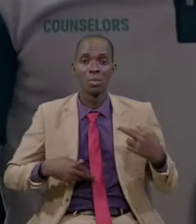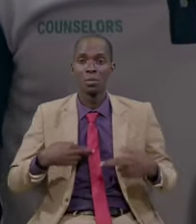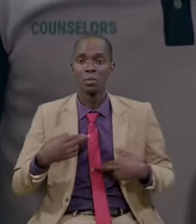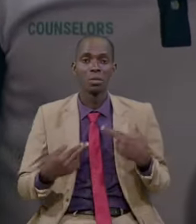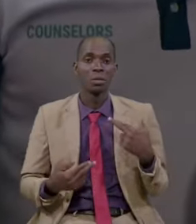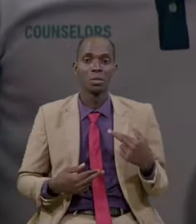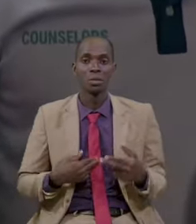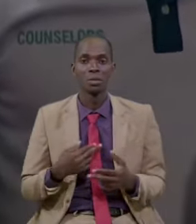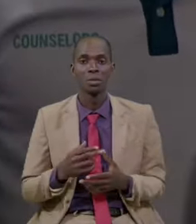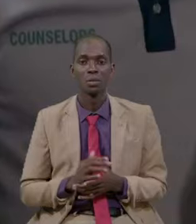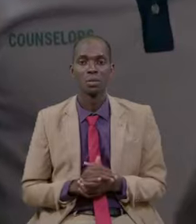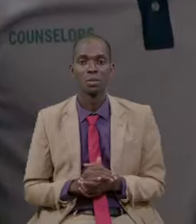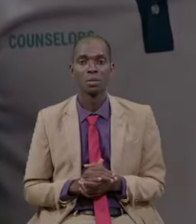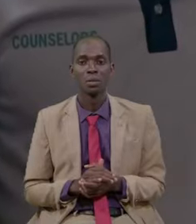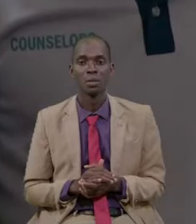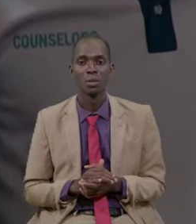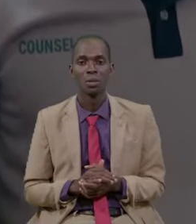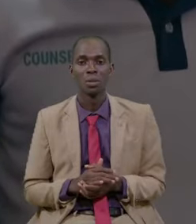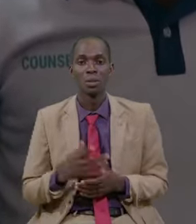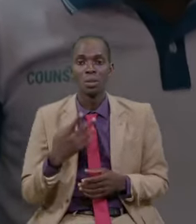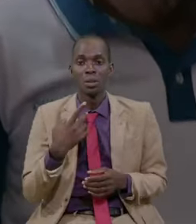Raviver la conscience,